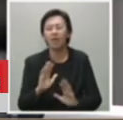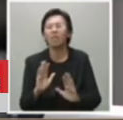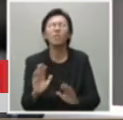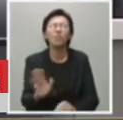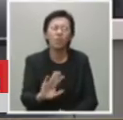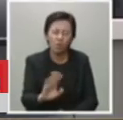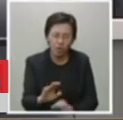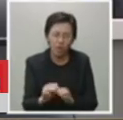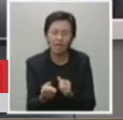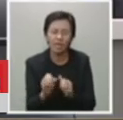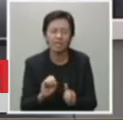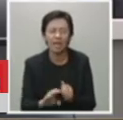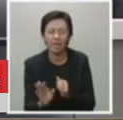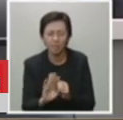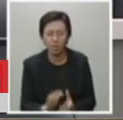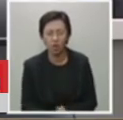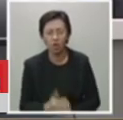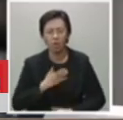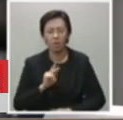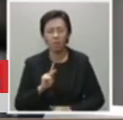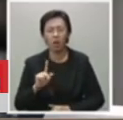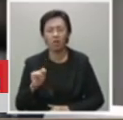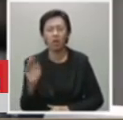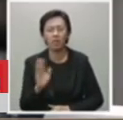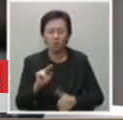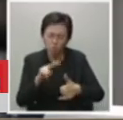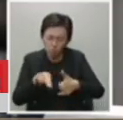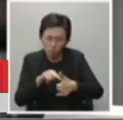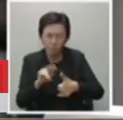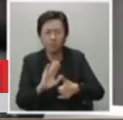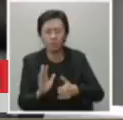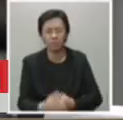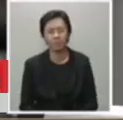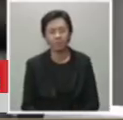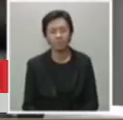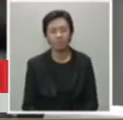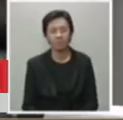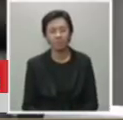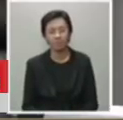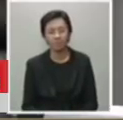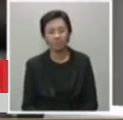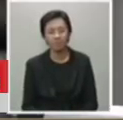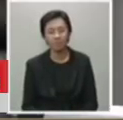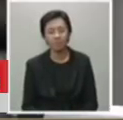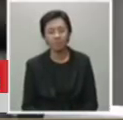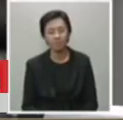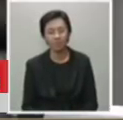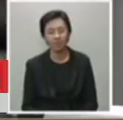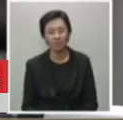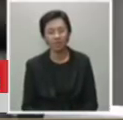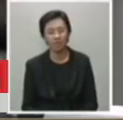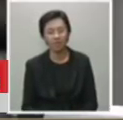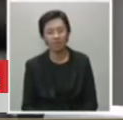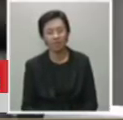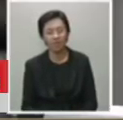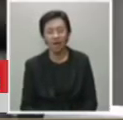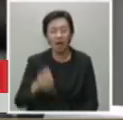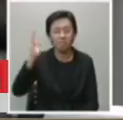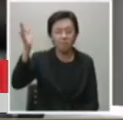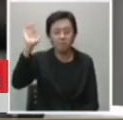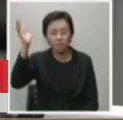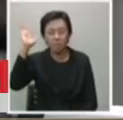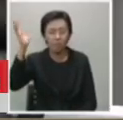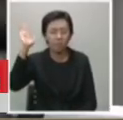ไม่ต้อง ท่านก็ต้องฟัง ผมไม่ใช่กกต.ที่เป็นตัวคุณสมบัติ คือการอภิปรายของผู้ที่กำลังอภิปรายนะ